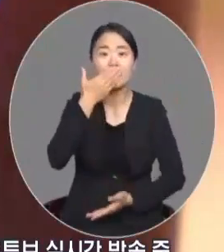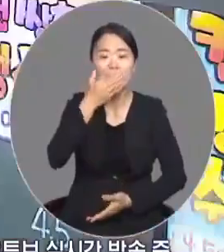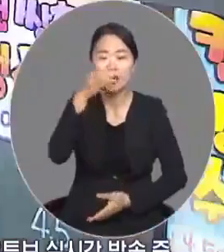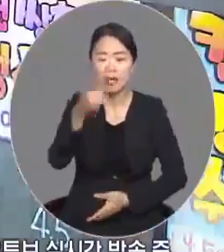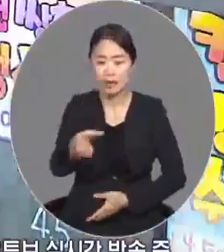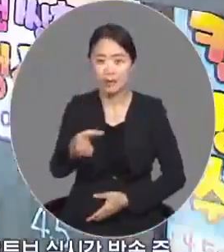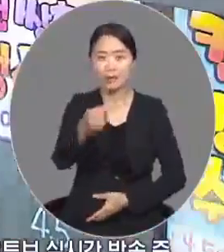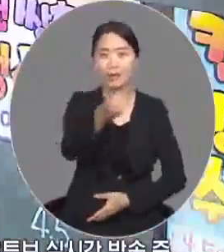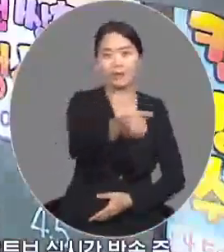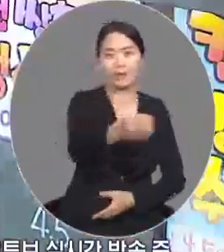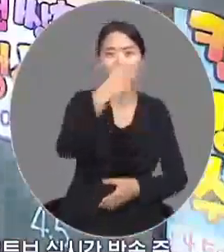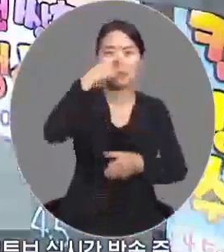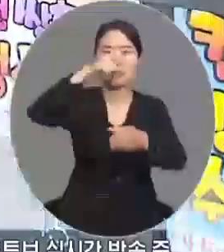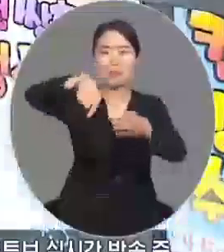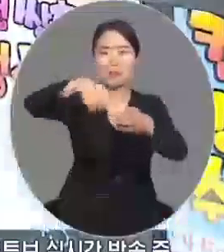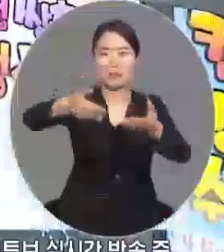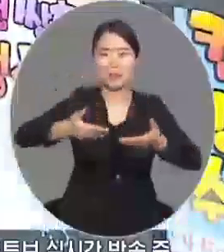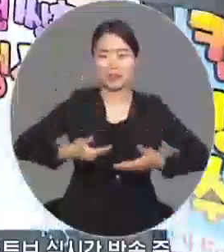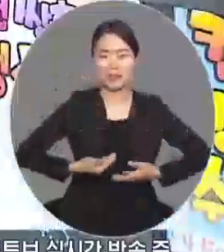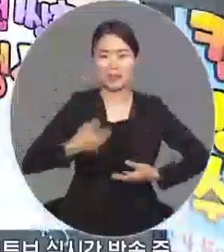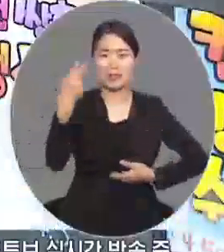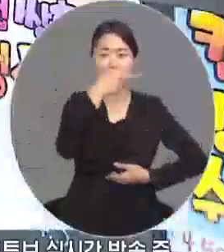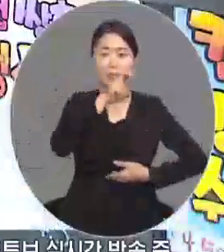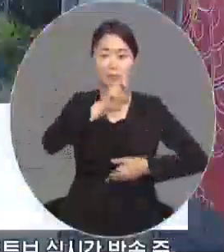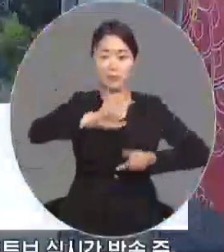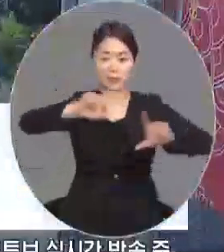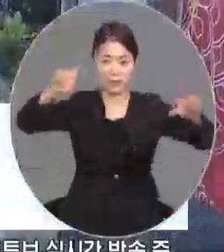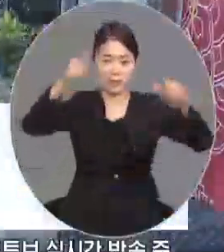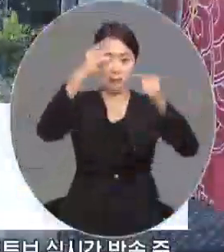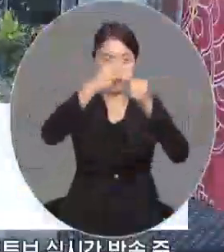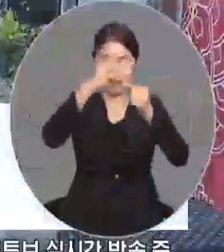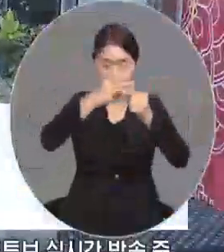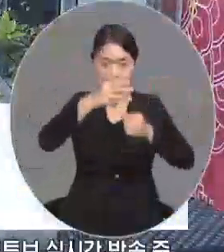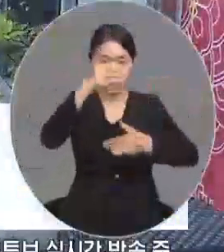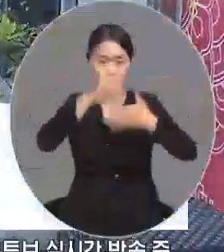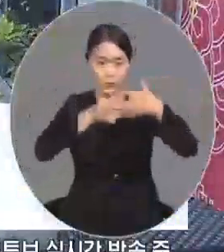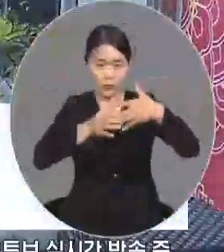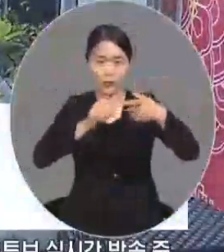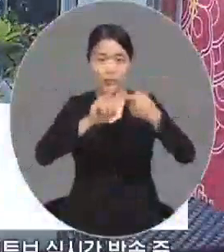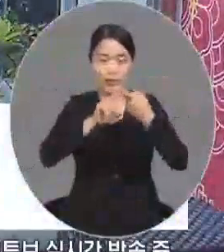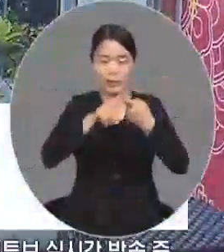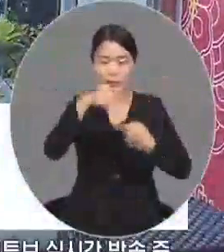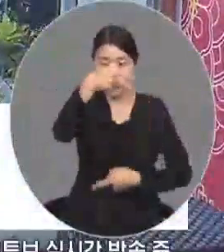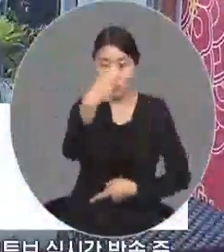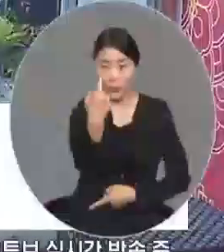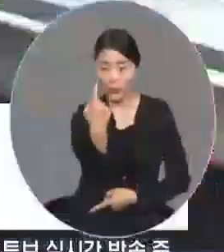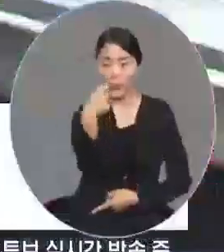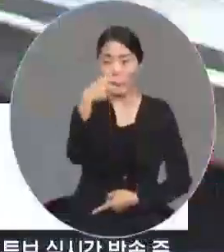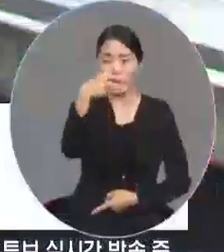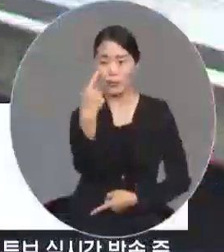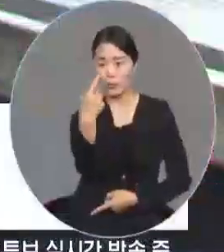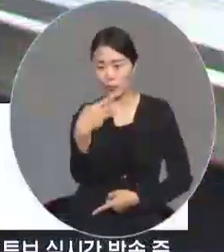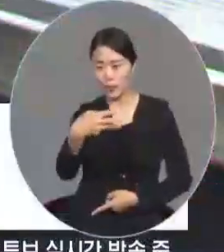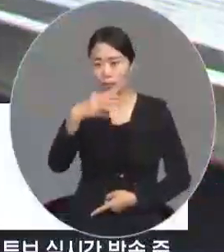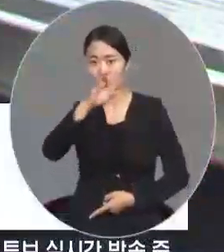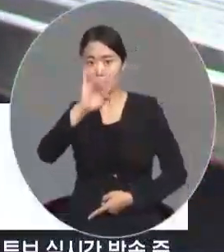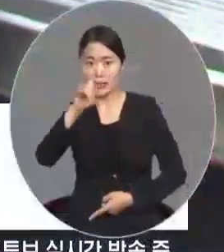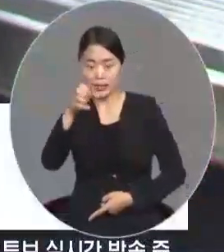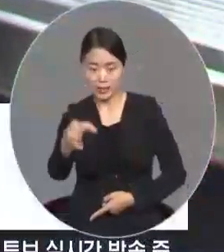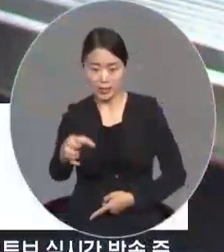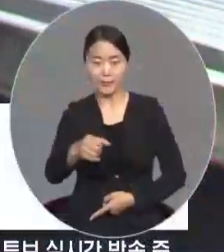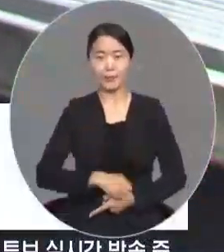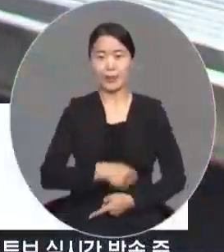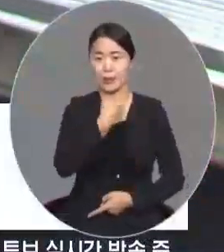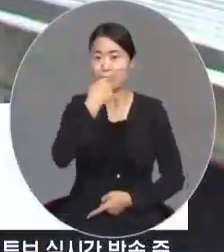커피를습니다 지난 2022년 지구수다 시즌 3를 통해 제작된 도돌리 컵인데 일정한 보증금을 내면